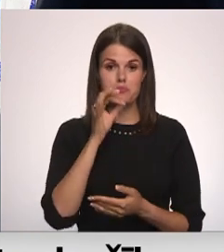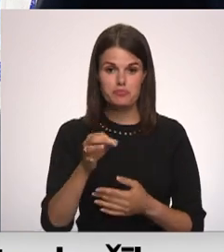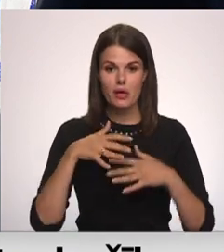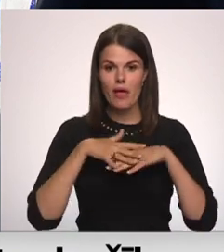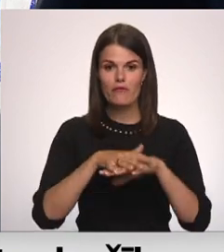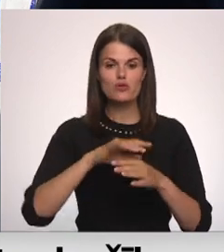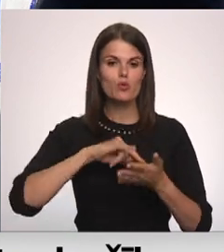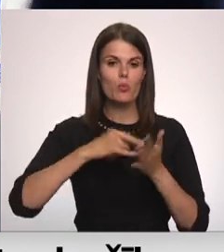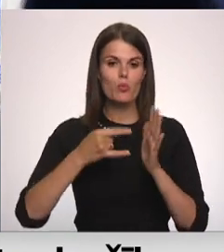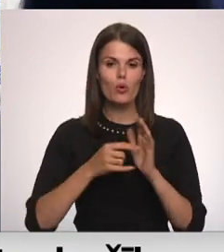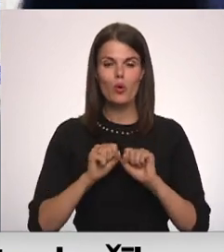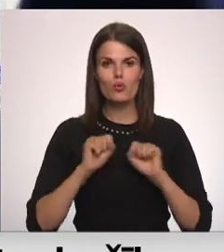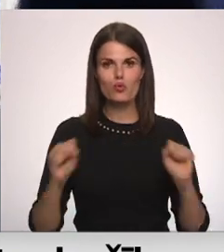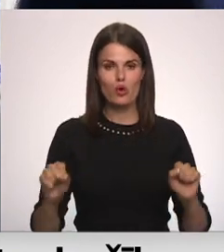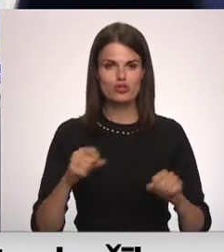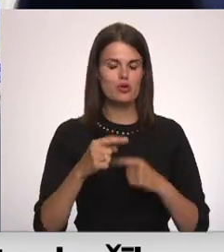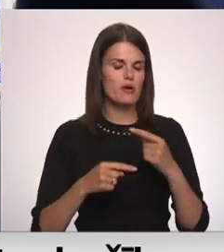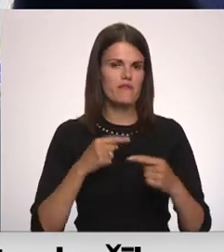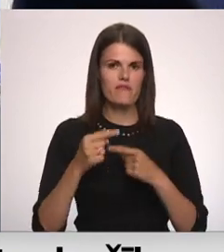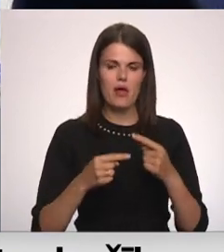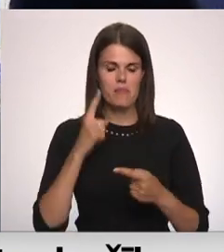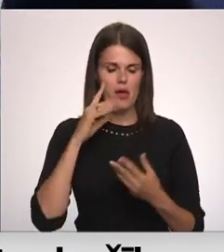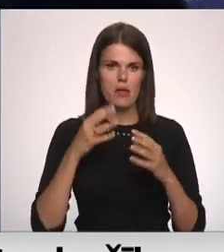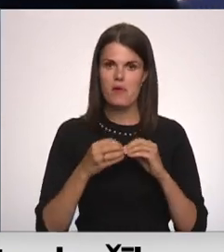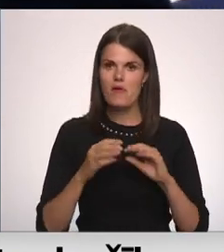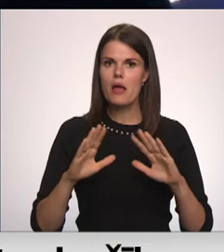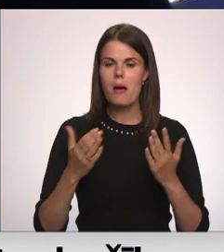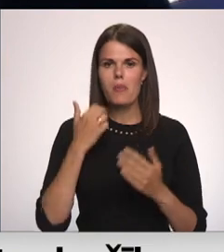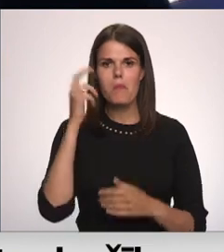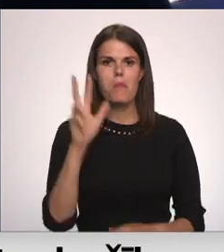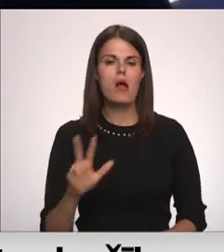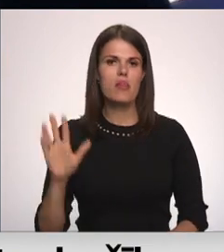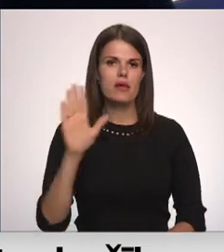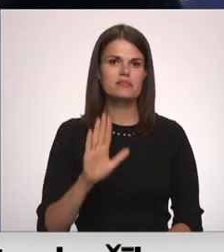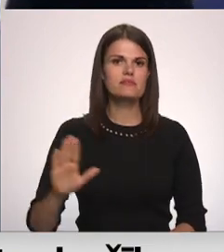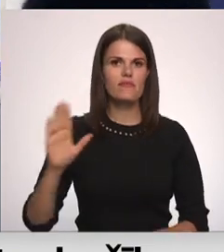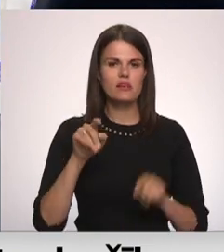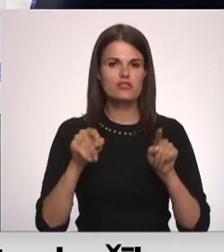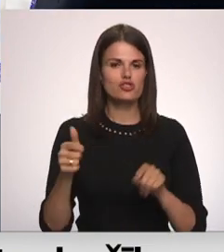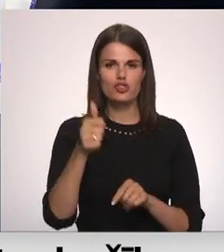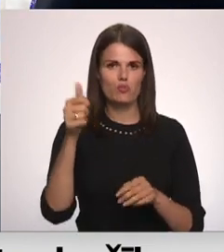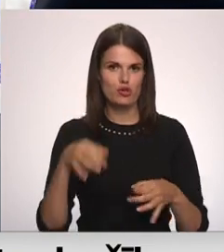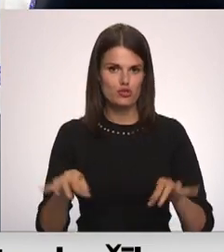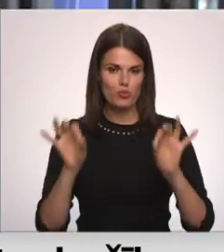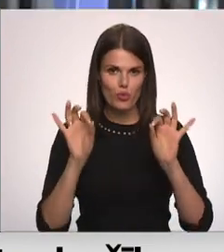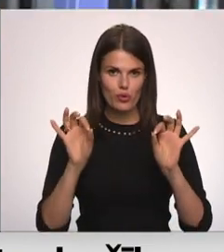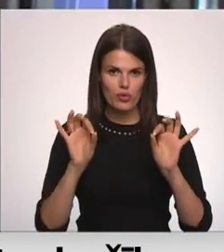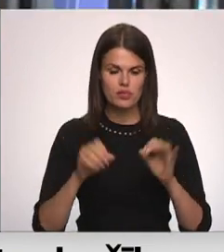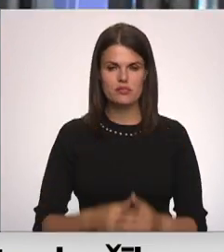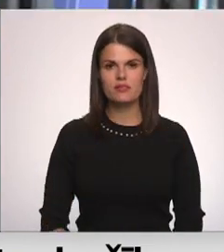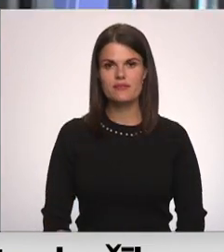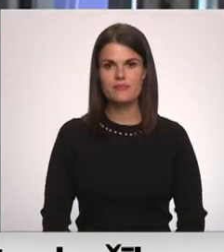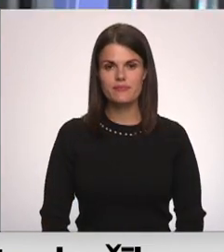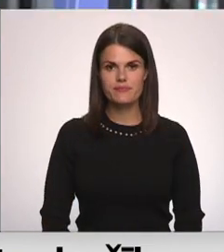infrastruktūras projektu drošības aspekts vienmēr tiek ņemts vērā, taču Baltijas valstu gadījumā tas ir īpaši būtisks.